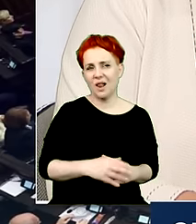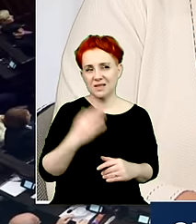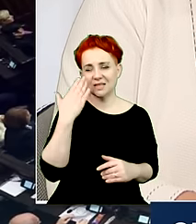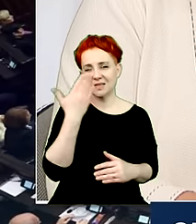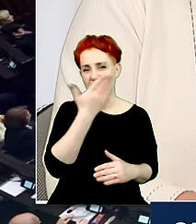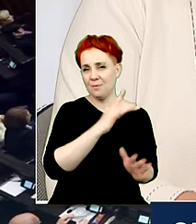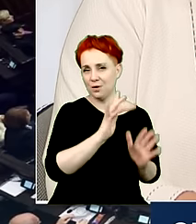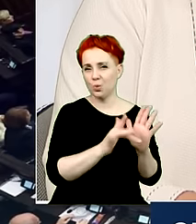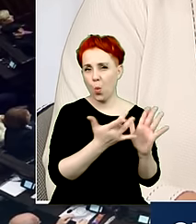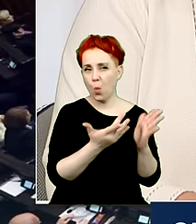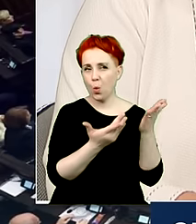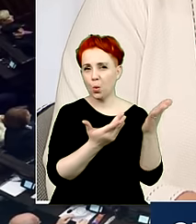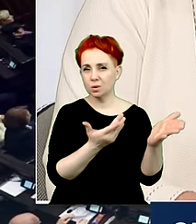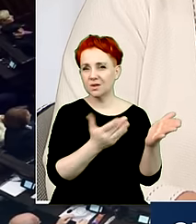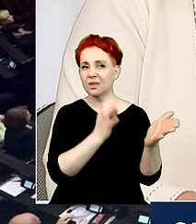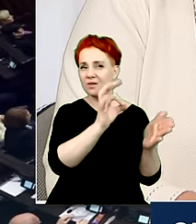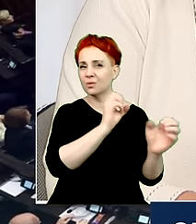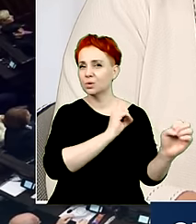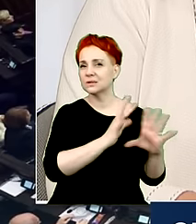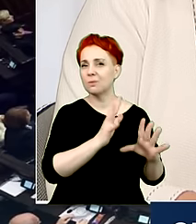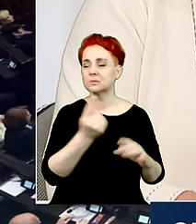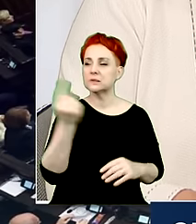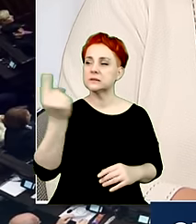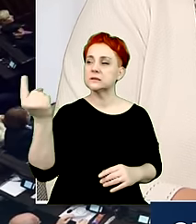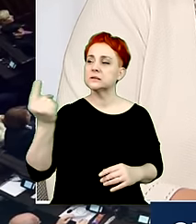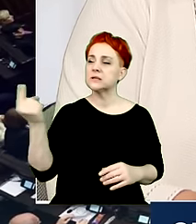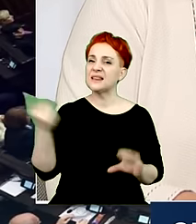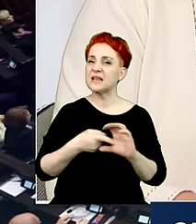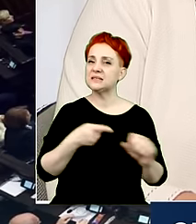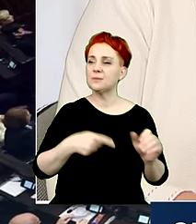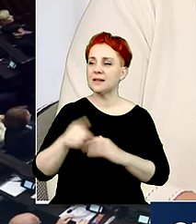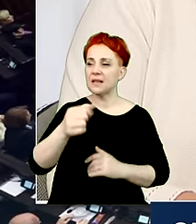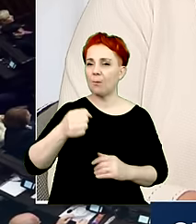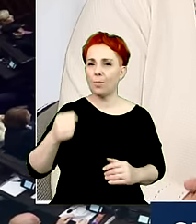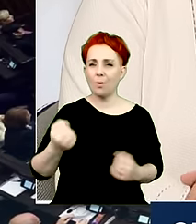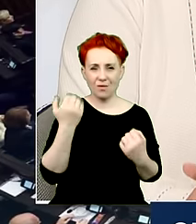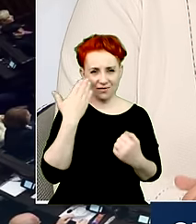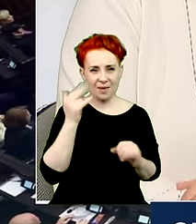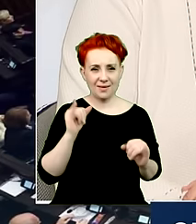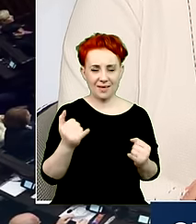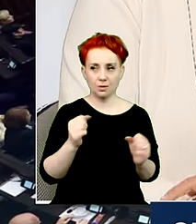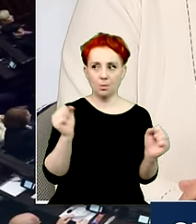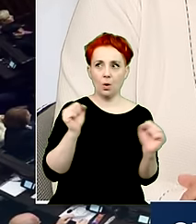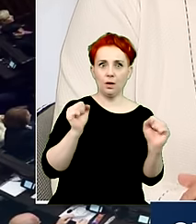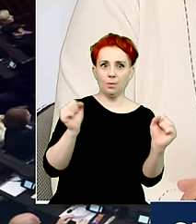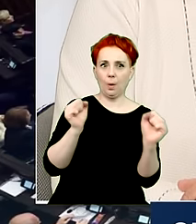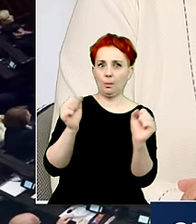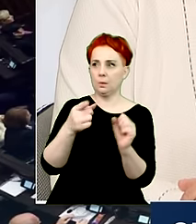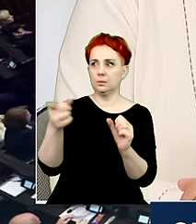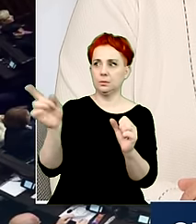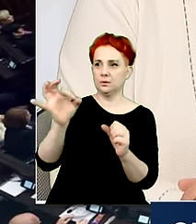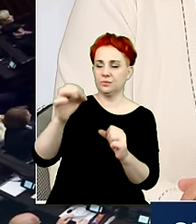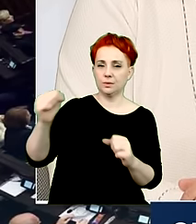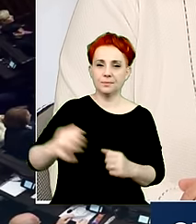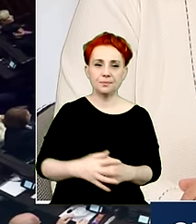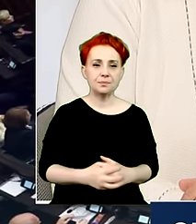jego sposoby dyscyplinowania z własnych posłów, bo wiemy doskonale, jaki strach ale pani budzi. Pani poseł Giertych to adwokat rodziny